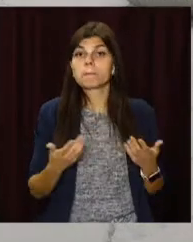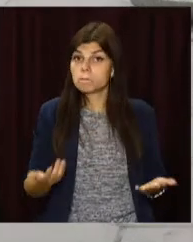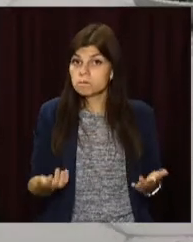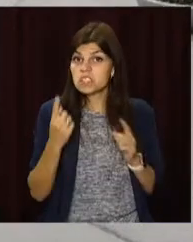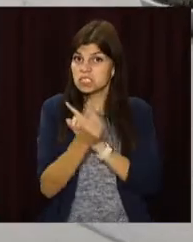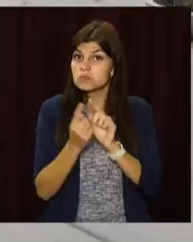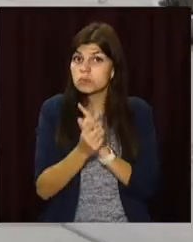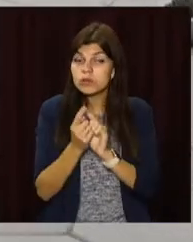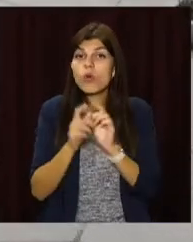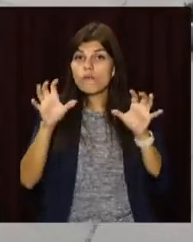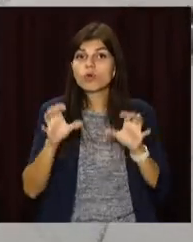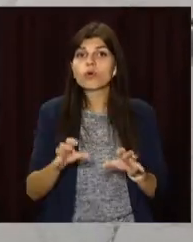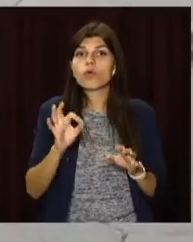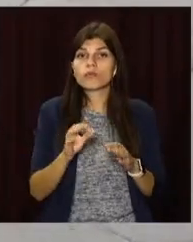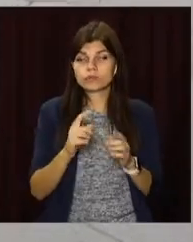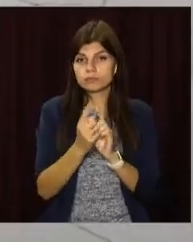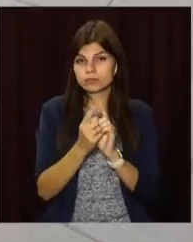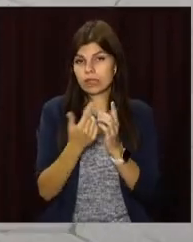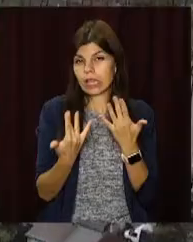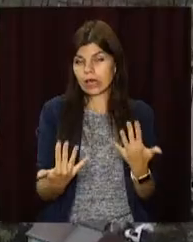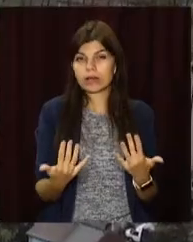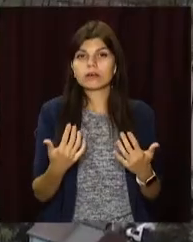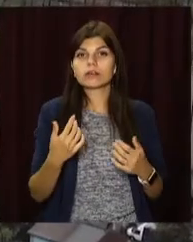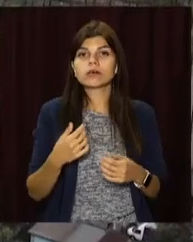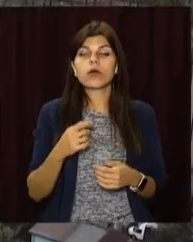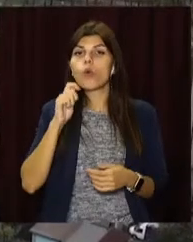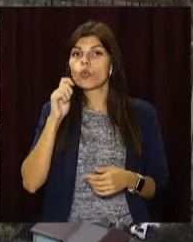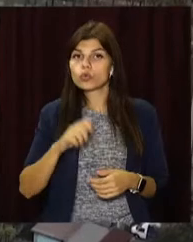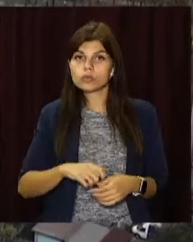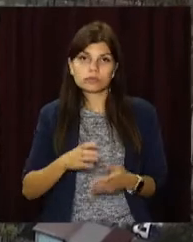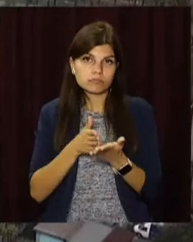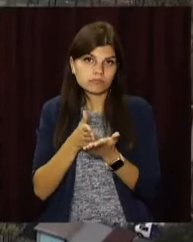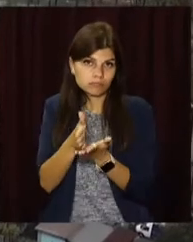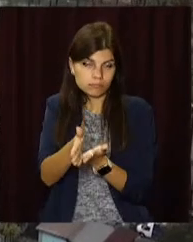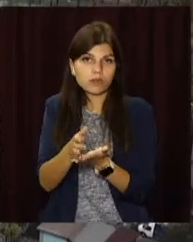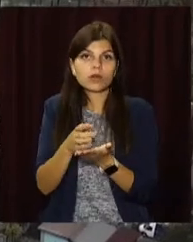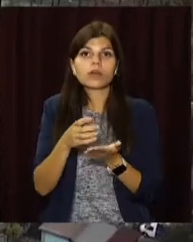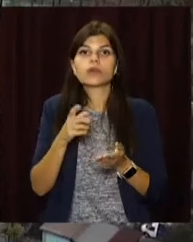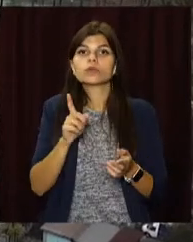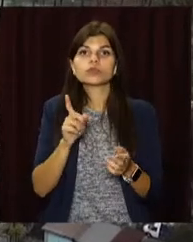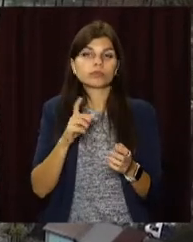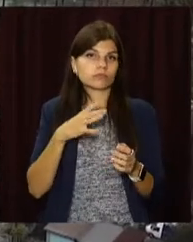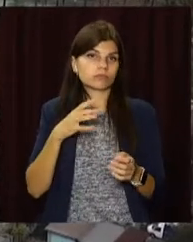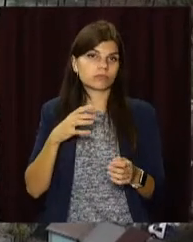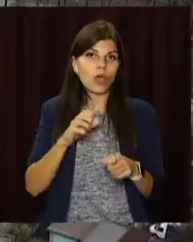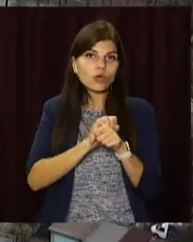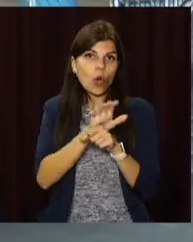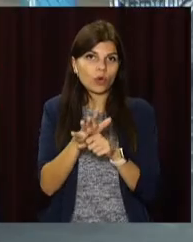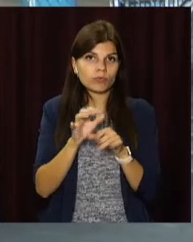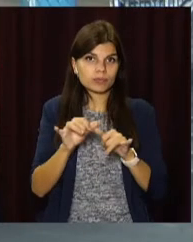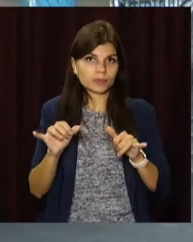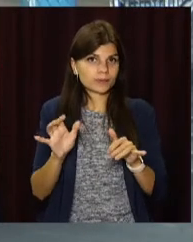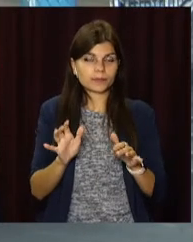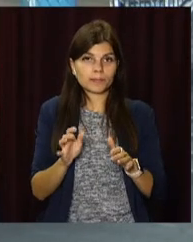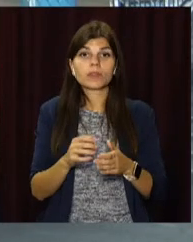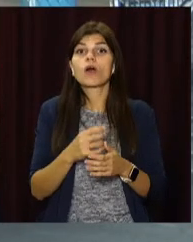зміни ухвалили в законі про внесення змін до деяких законодавчих актів України, спрямованих на запобігання виникненню і поширенню коронавірусної хвороби.